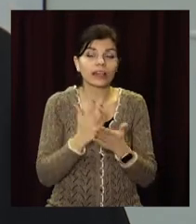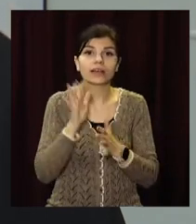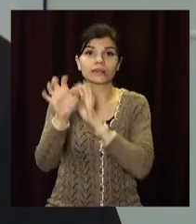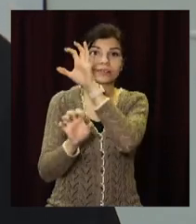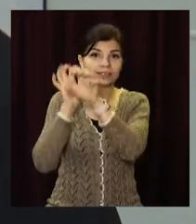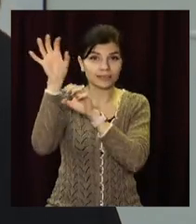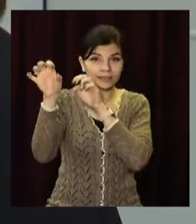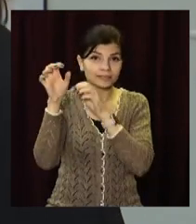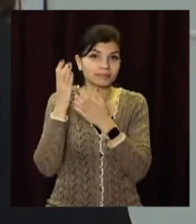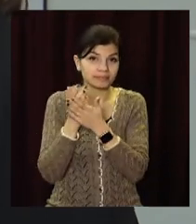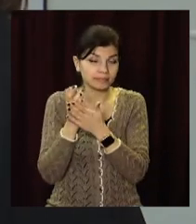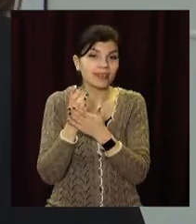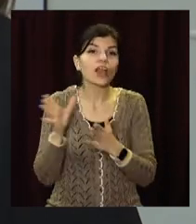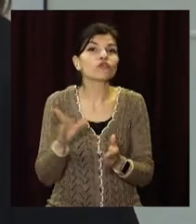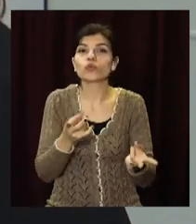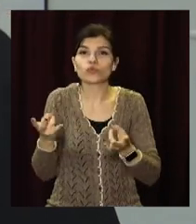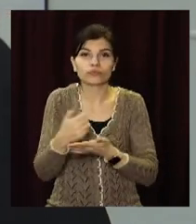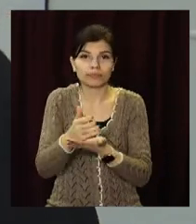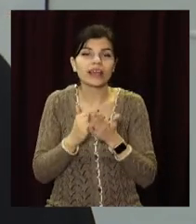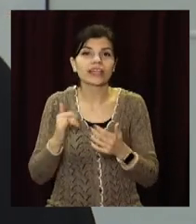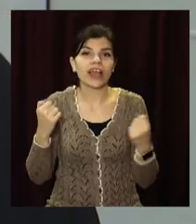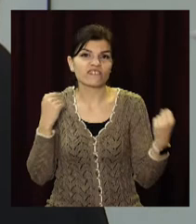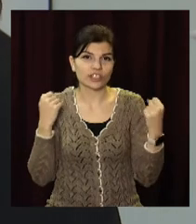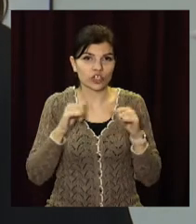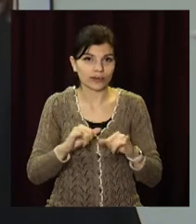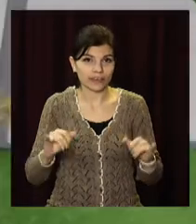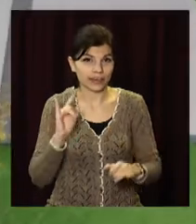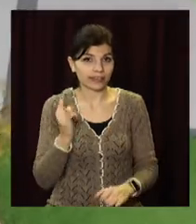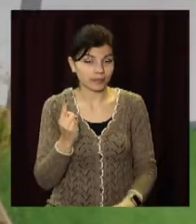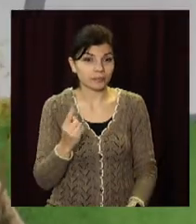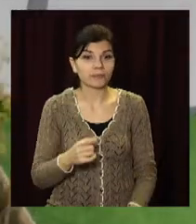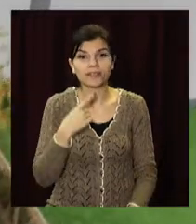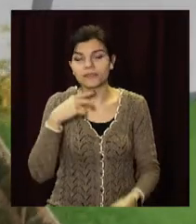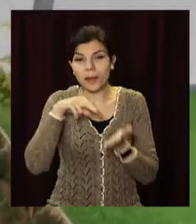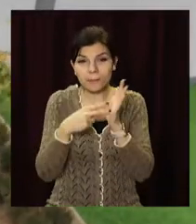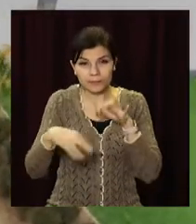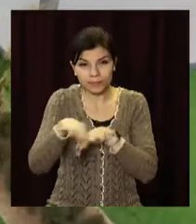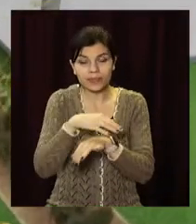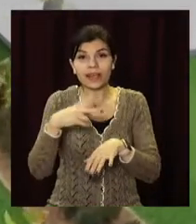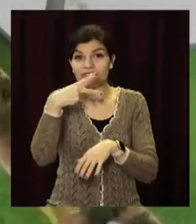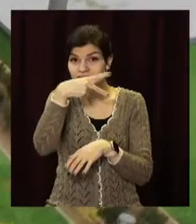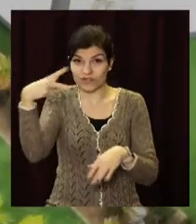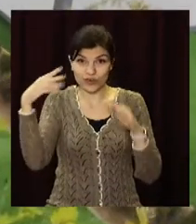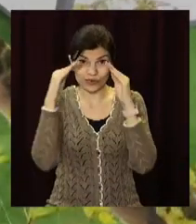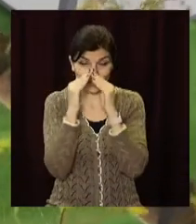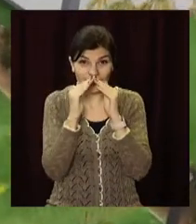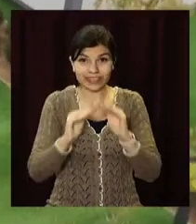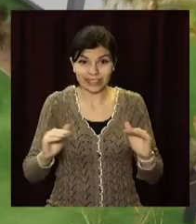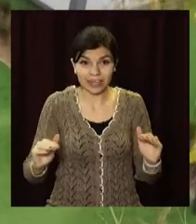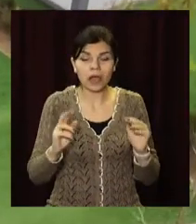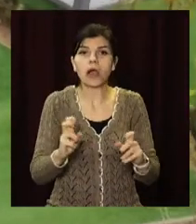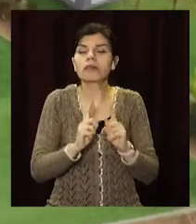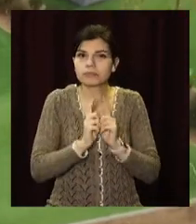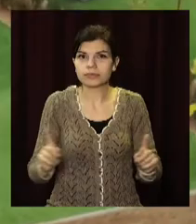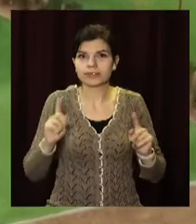наша гордість, і все необхідне обладнання для фізичного розвитку дитини. Проєктувальники поєднали у двоповерховій будівлі дитсадка